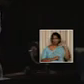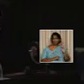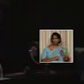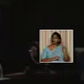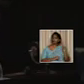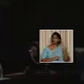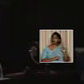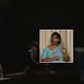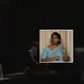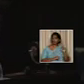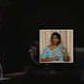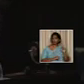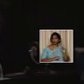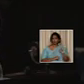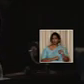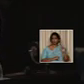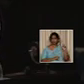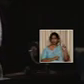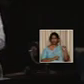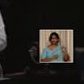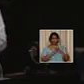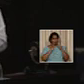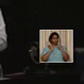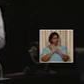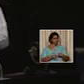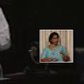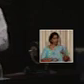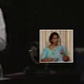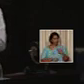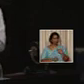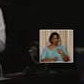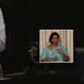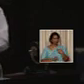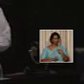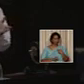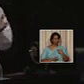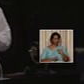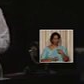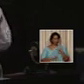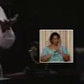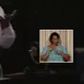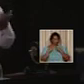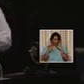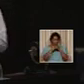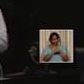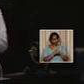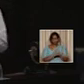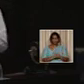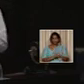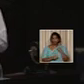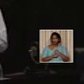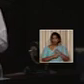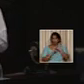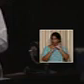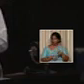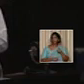पहाड़े विस्तन अनाम्य विन्न के विशाल असाधारण मंगित अभी साकाचावट इन्ना नमुत राज्य विधि अट